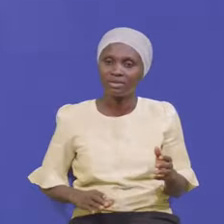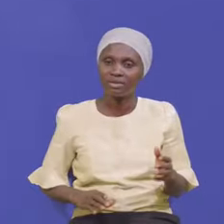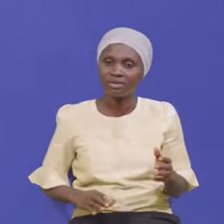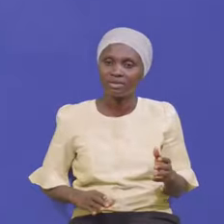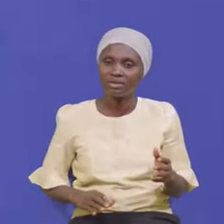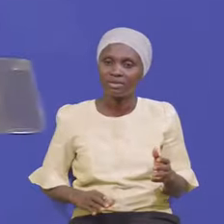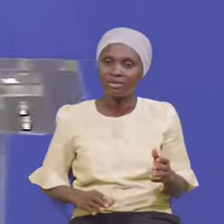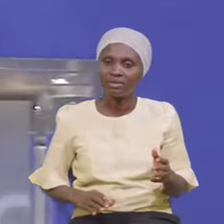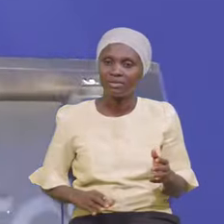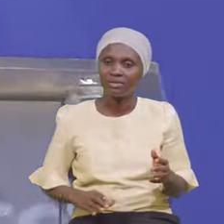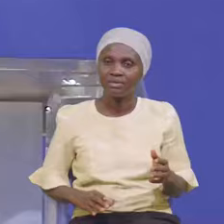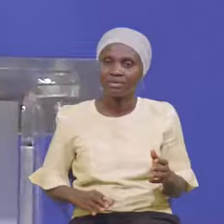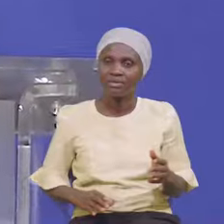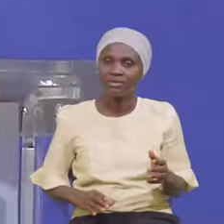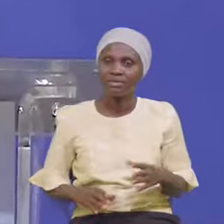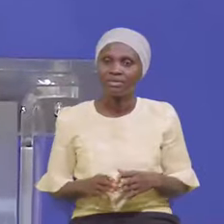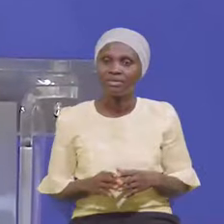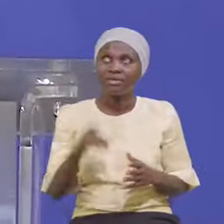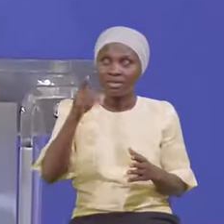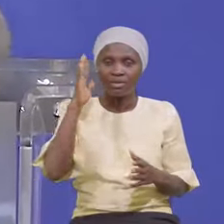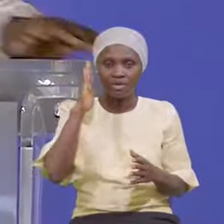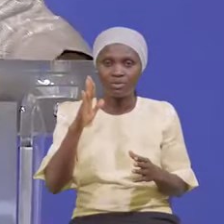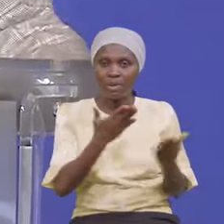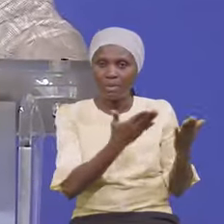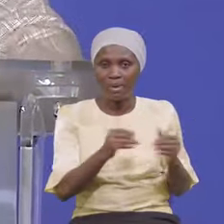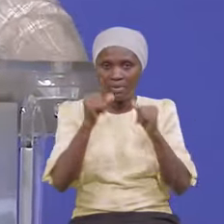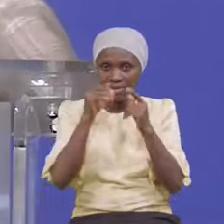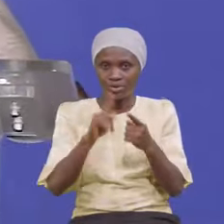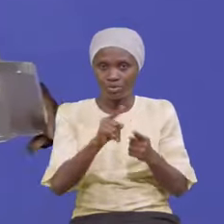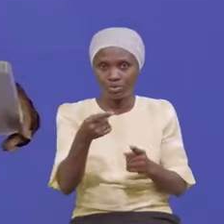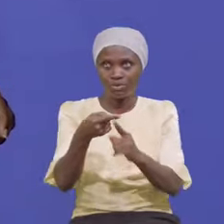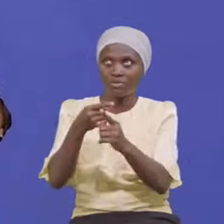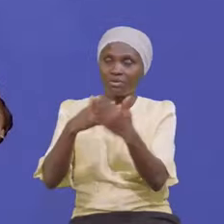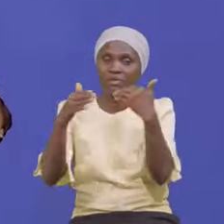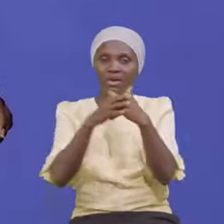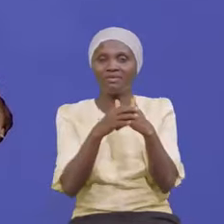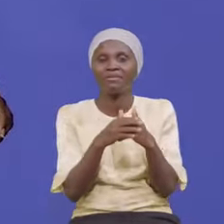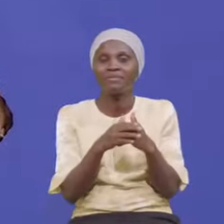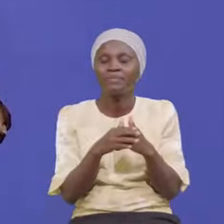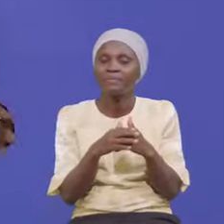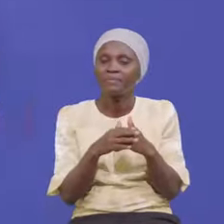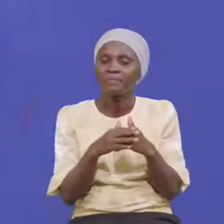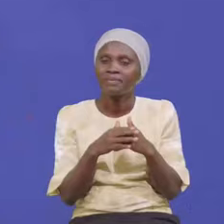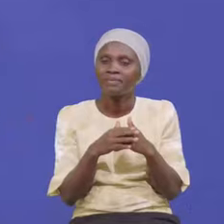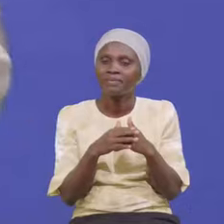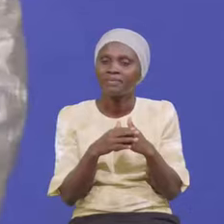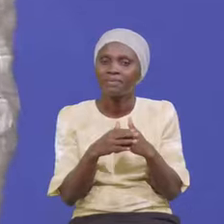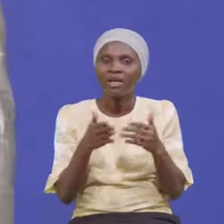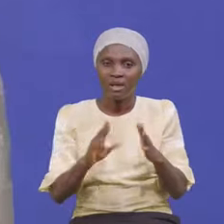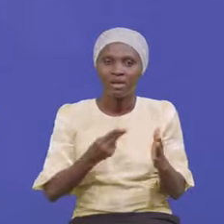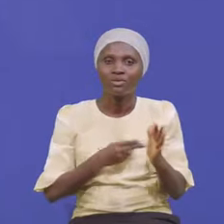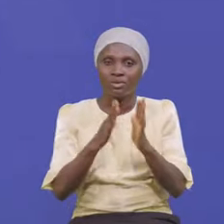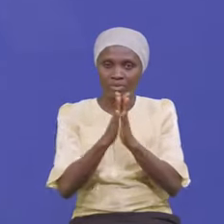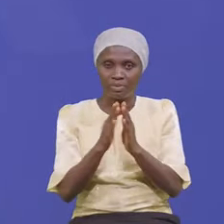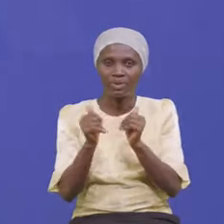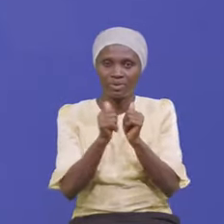He also will bring a blessing to you from heaven. ఆయన పరలోకము నుంచి మీకు తన ఆశీర్వాదములను అనుగ్రహించును. Let's pray